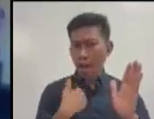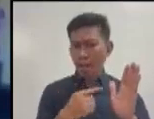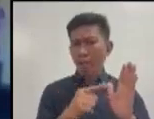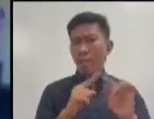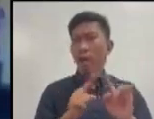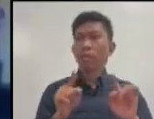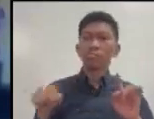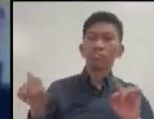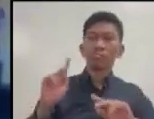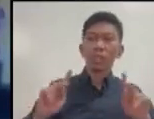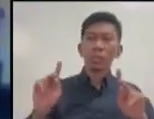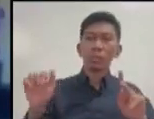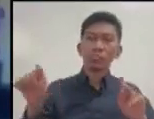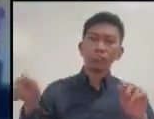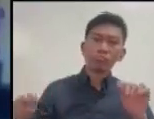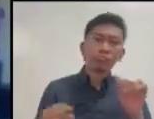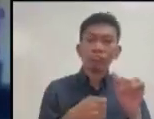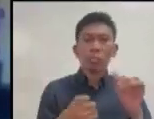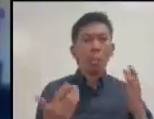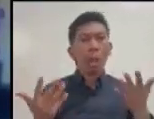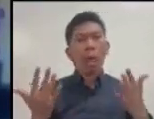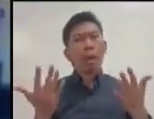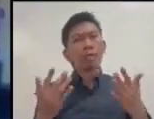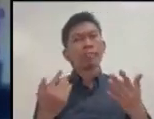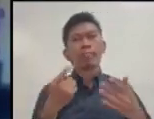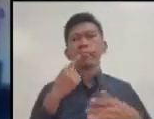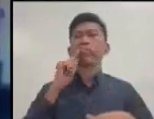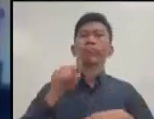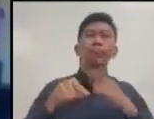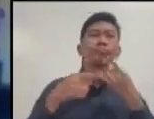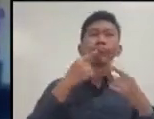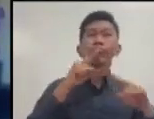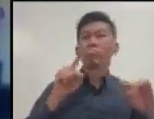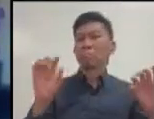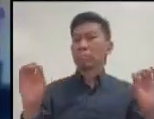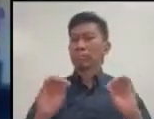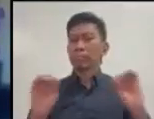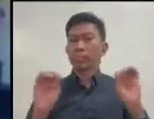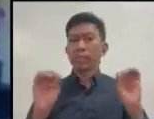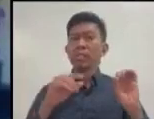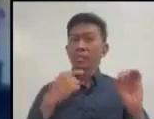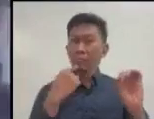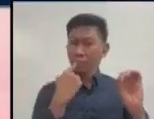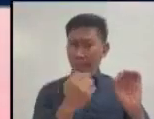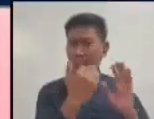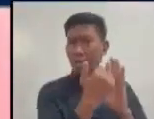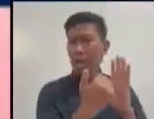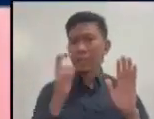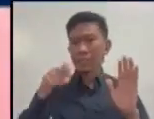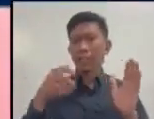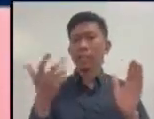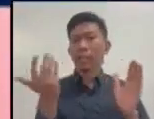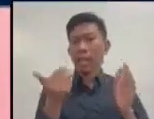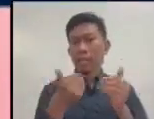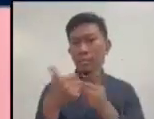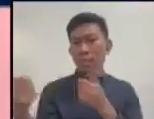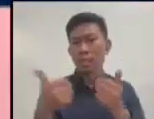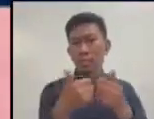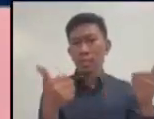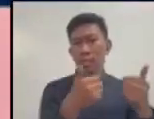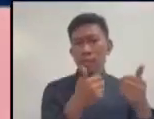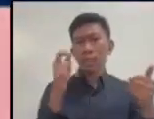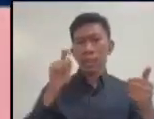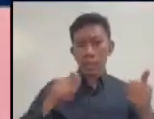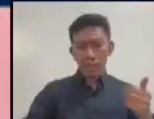sabi nga at the source, kailangan mag-segregate. Inabisuhan natin yung mga kababayan natin, i-segregate po natin, ihiwalay